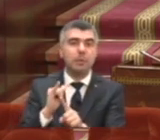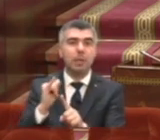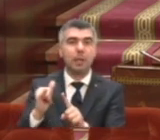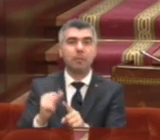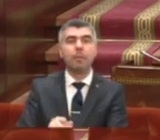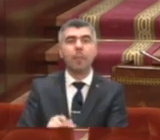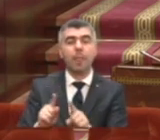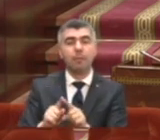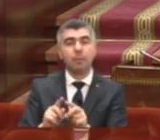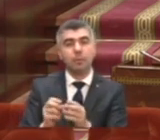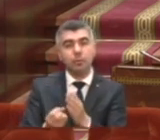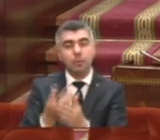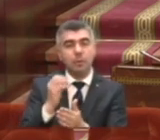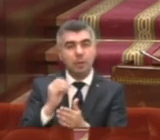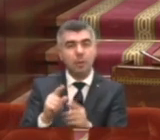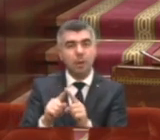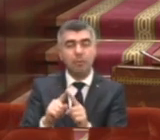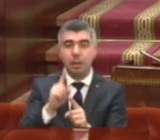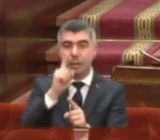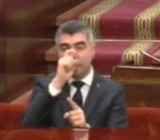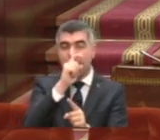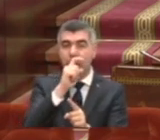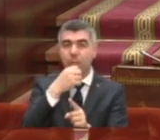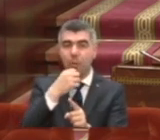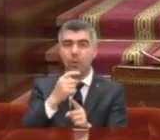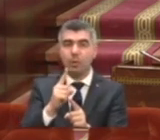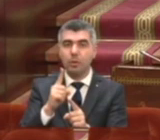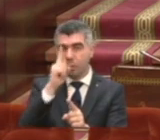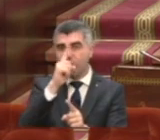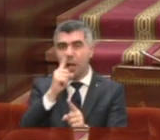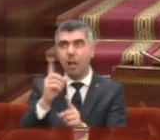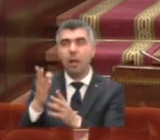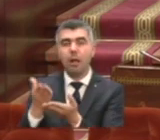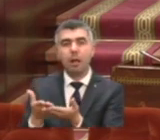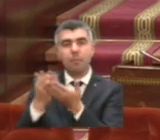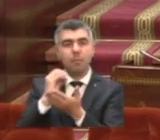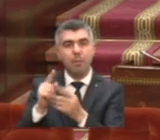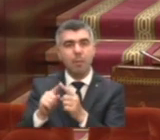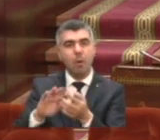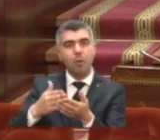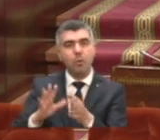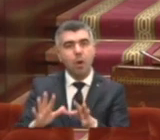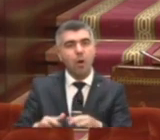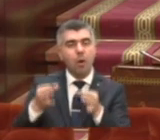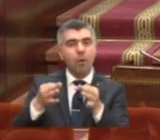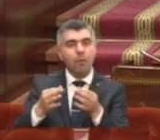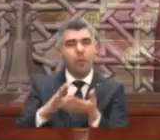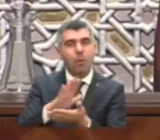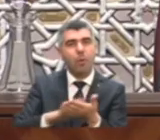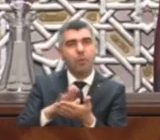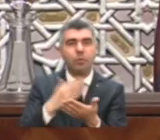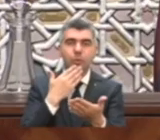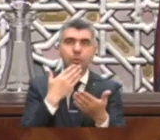وهذا ينذر بالانفجار، ونسأل الله أن يوفقكم في إيجاد حلول لما نعيشه من هذه الظرفية الاستثنائية. وشكرا.